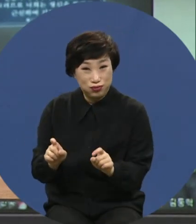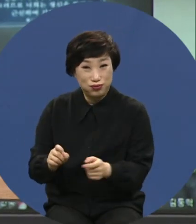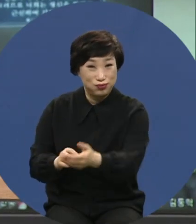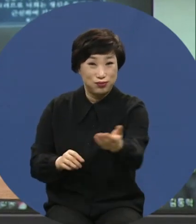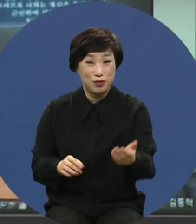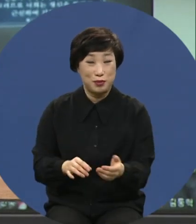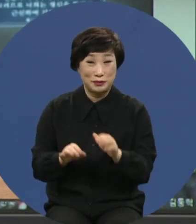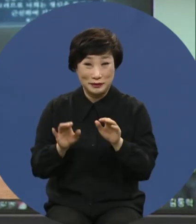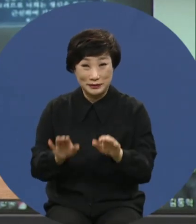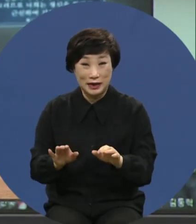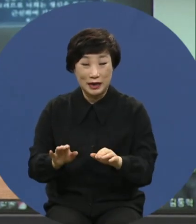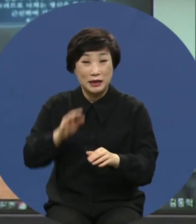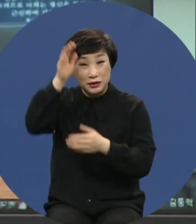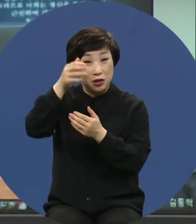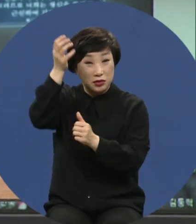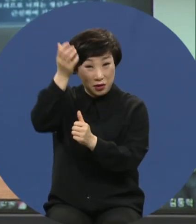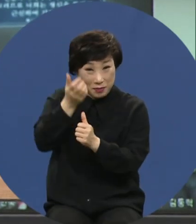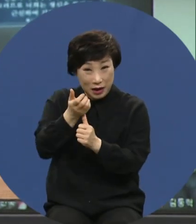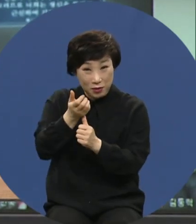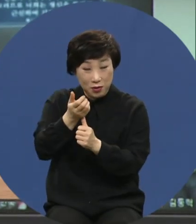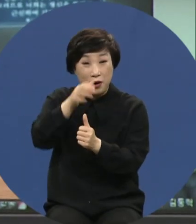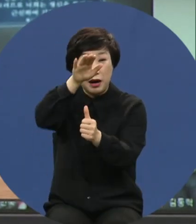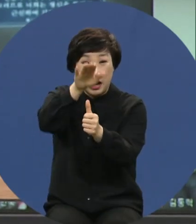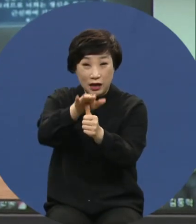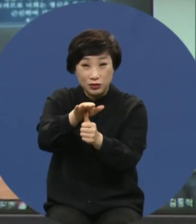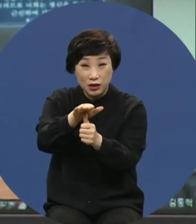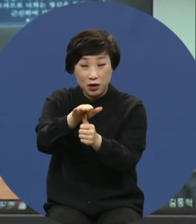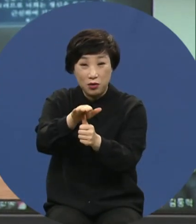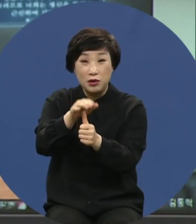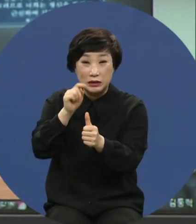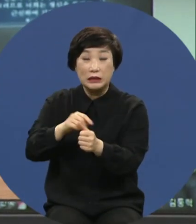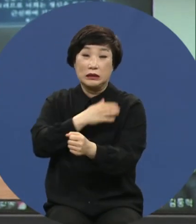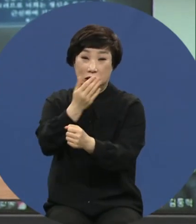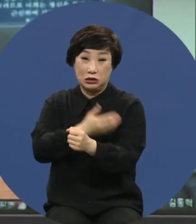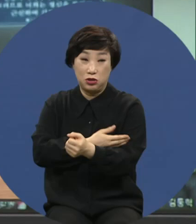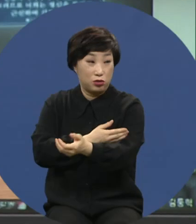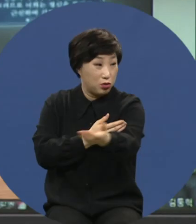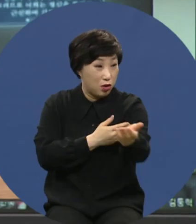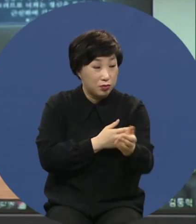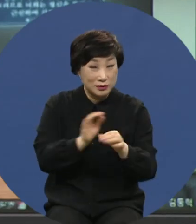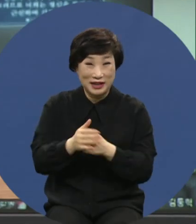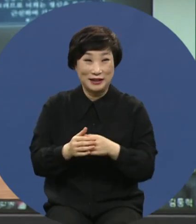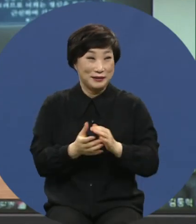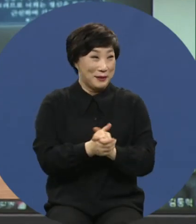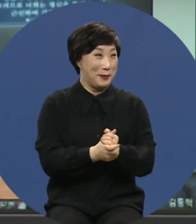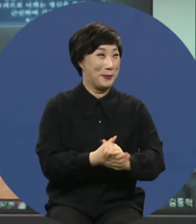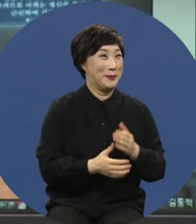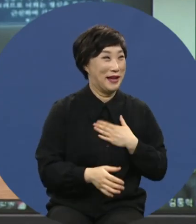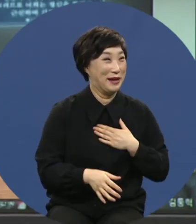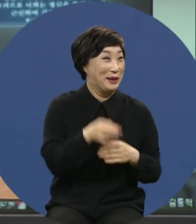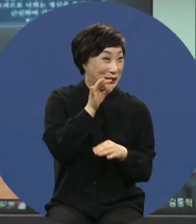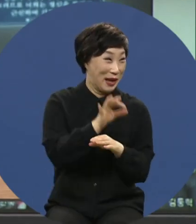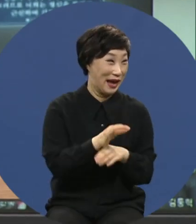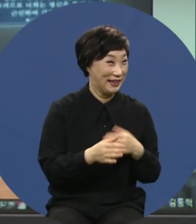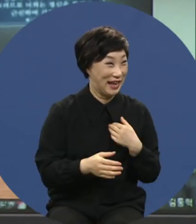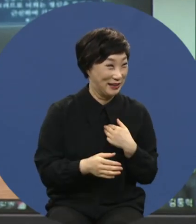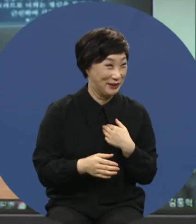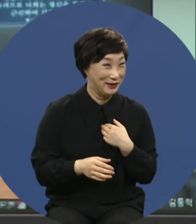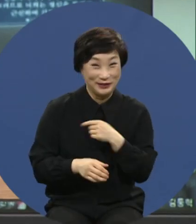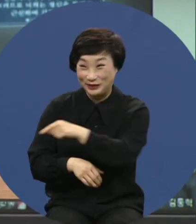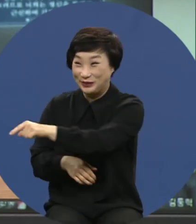여러분, 성령 받고 안수하고 이만한 능력을 나도 돈 주고 사서